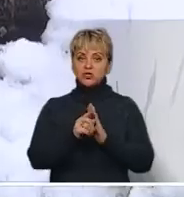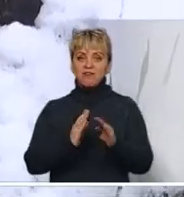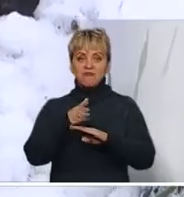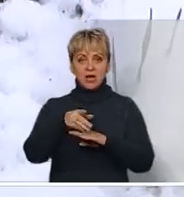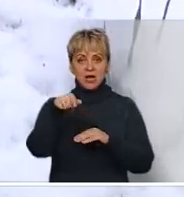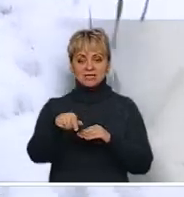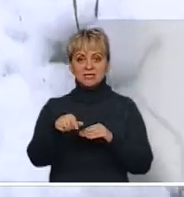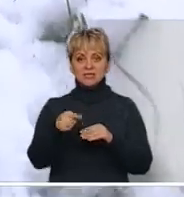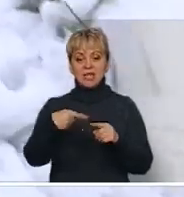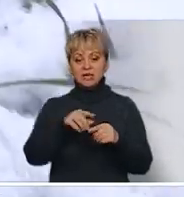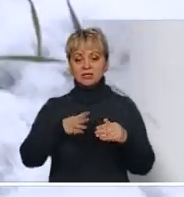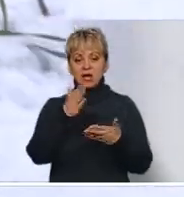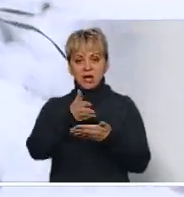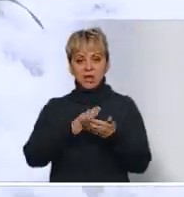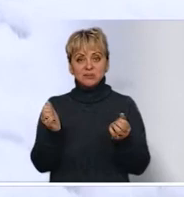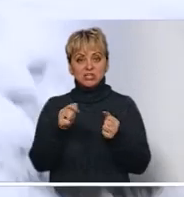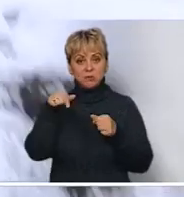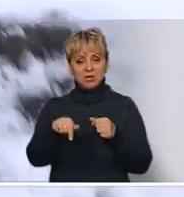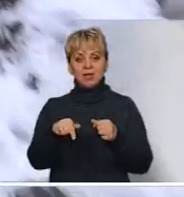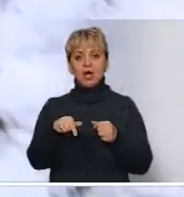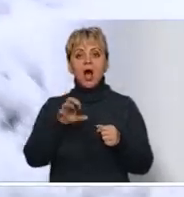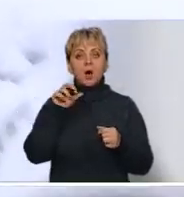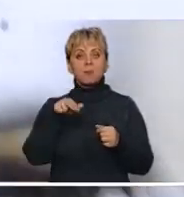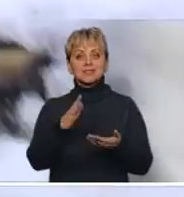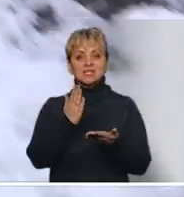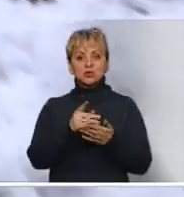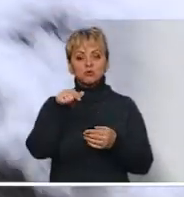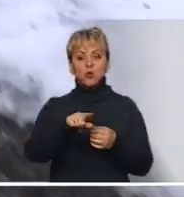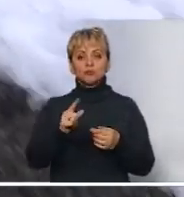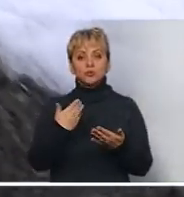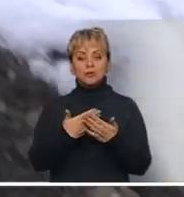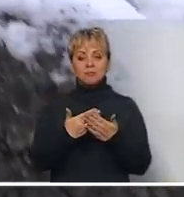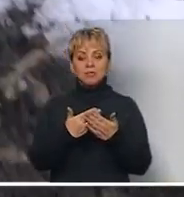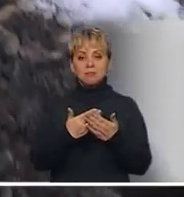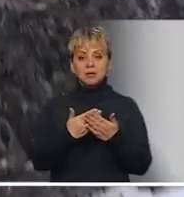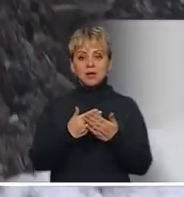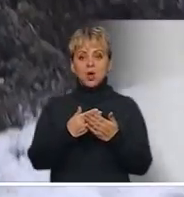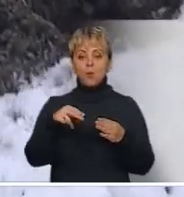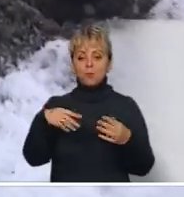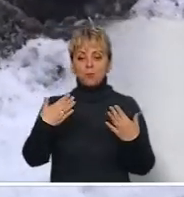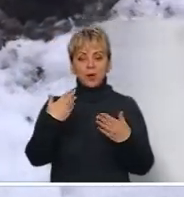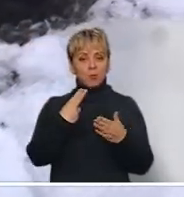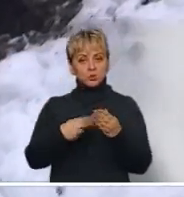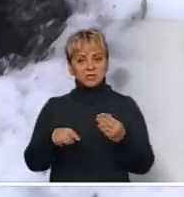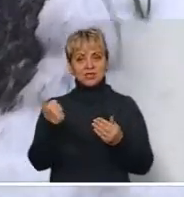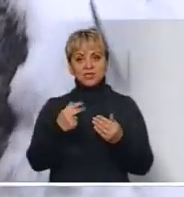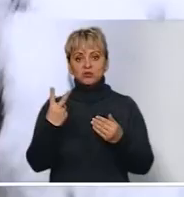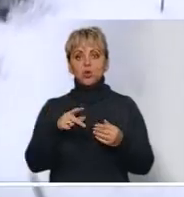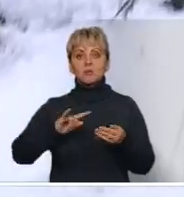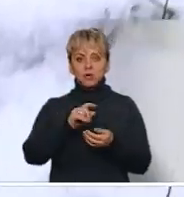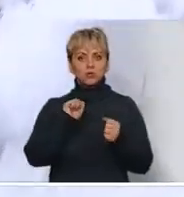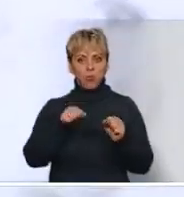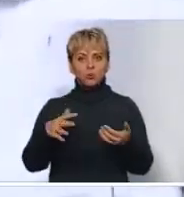похолодании начинают выходить на озимый клин. То есть тут опасность состоит в том, что, допустим, пропустите